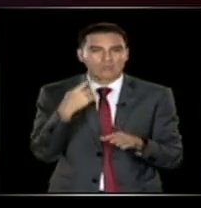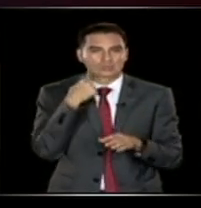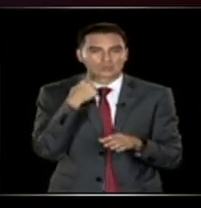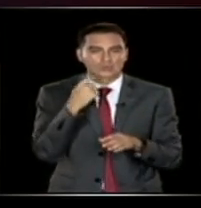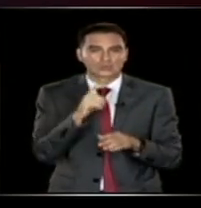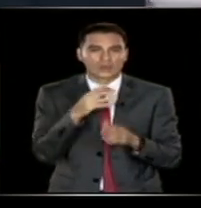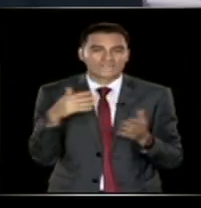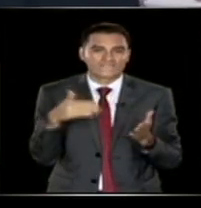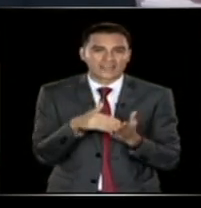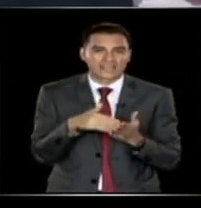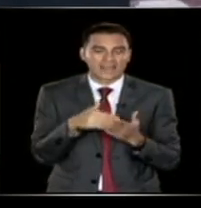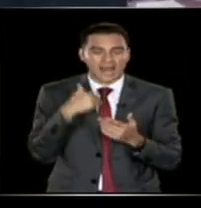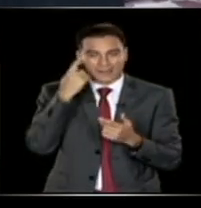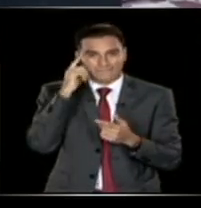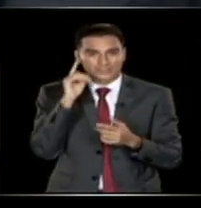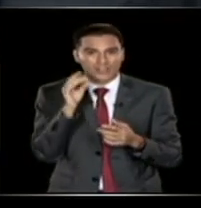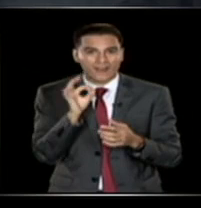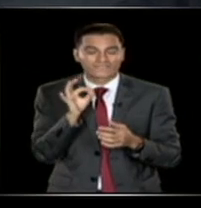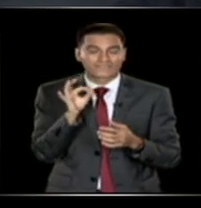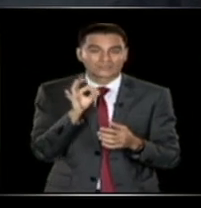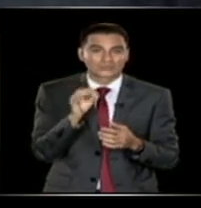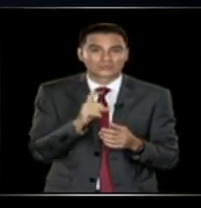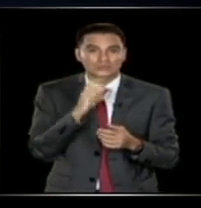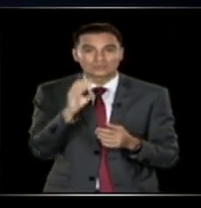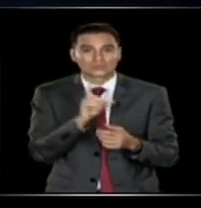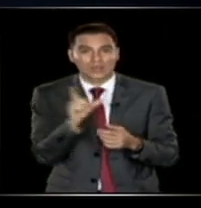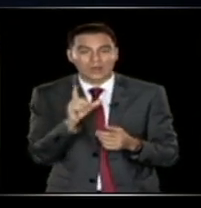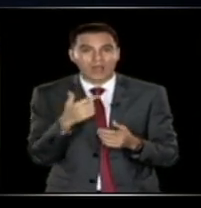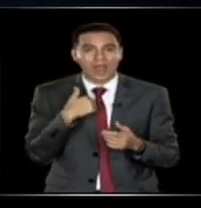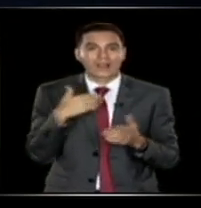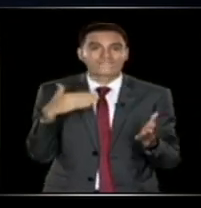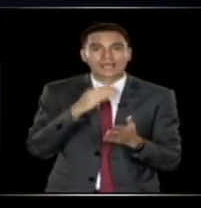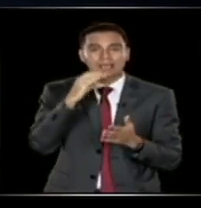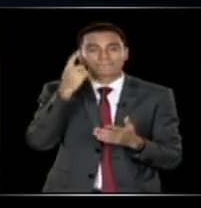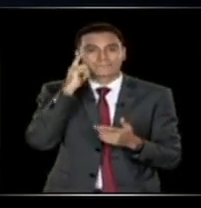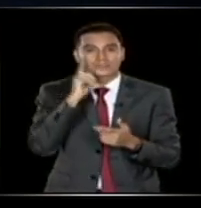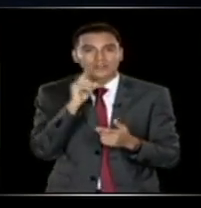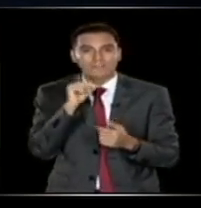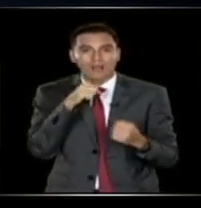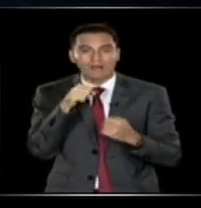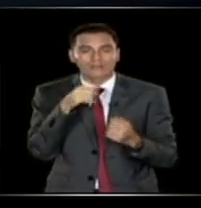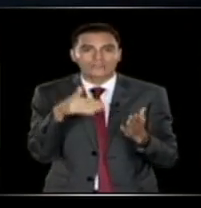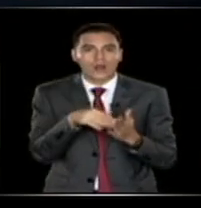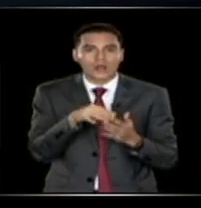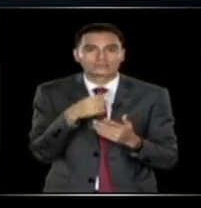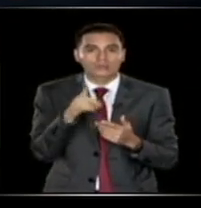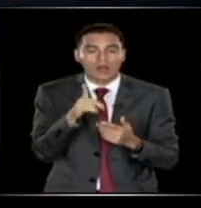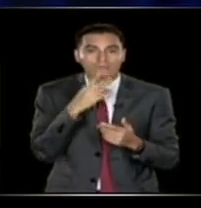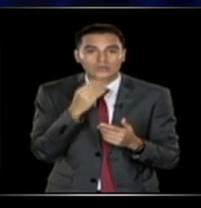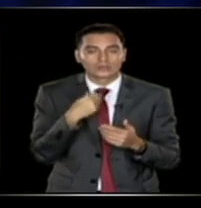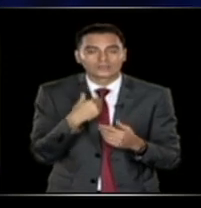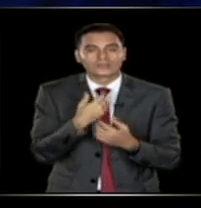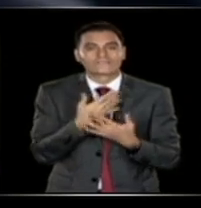اللي بالدكتورة عصام ما كنتش متأكدة قوي، بس الإجابة كنت متخمنها قوي، والحمد لله طلعت إجابة صح. الحمد لله كده قربنا أكتر